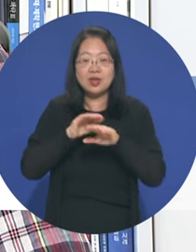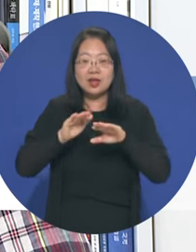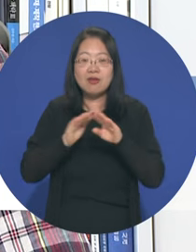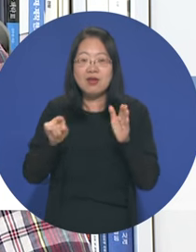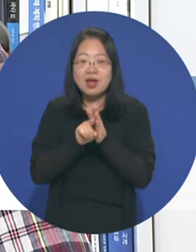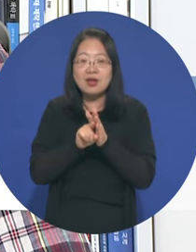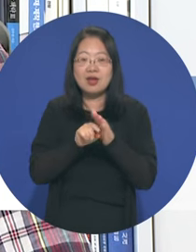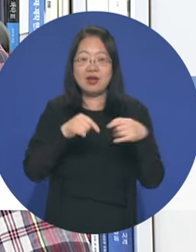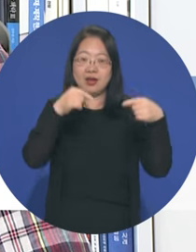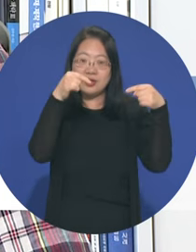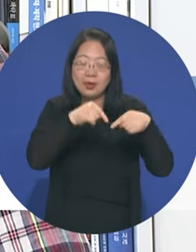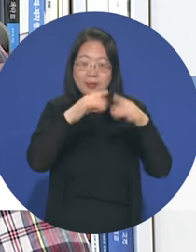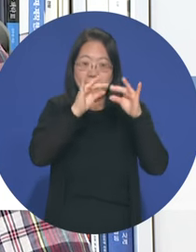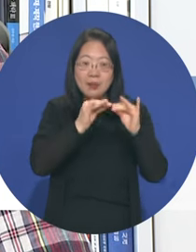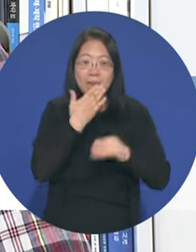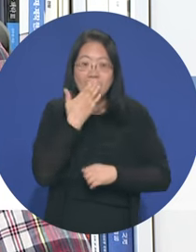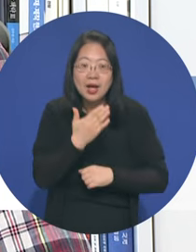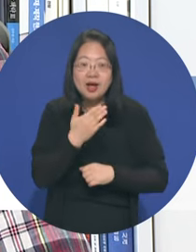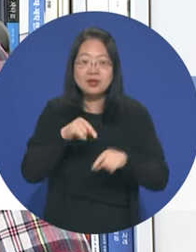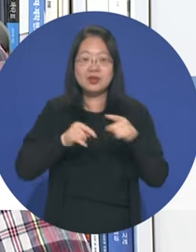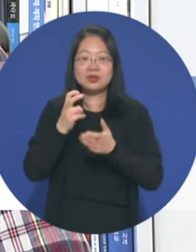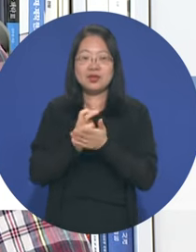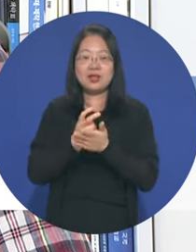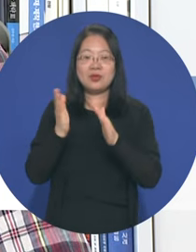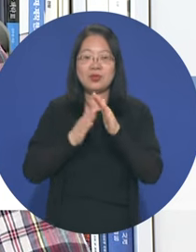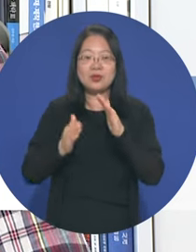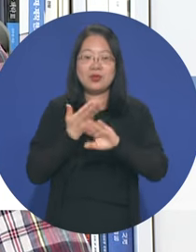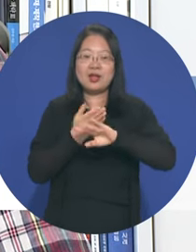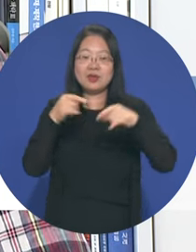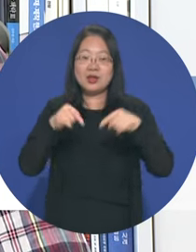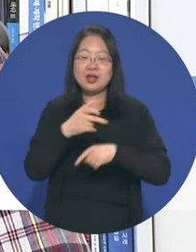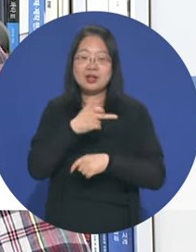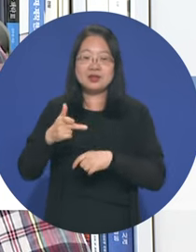대응하기 위한 협의에 도달한 것은 정책